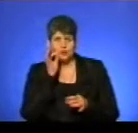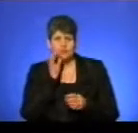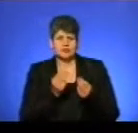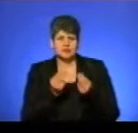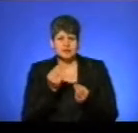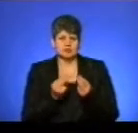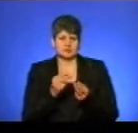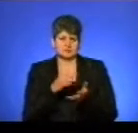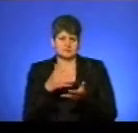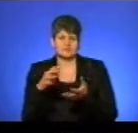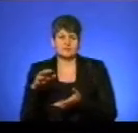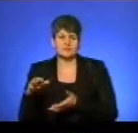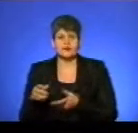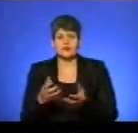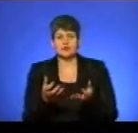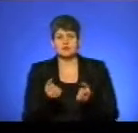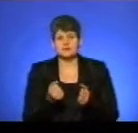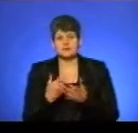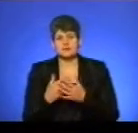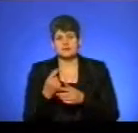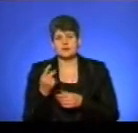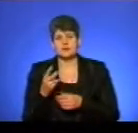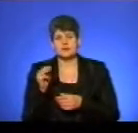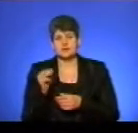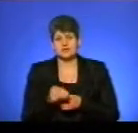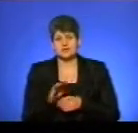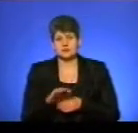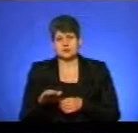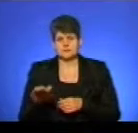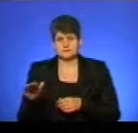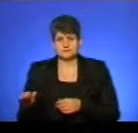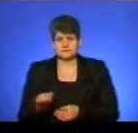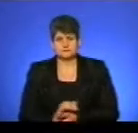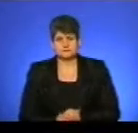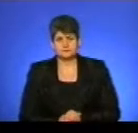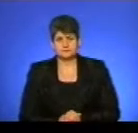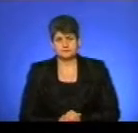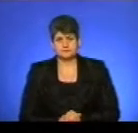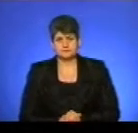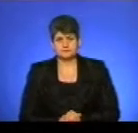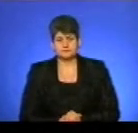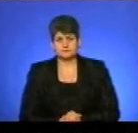канцелярським приладдям отримують близько 1500 дітлахів. Подробиці у сюжеті Анжели Шови.